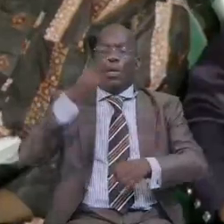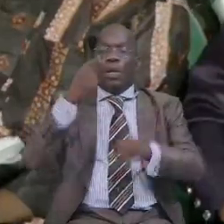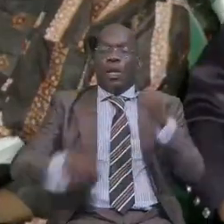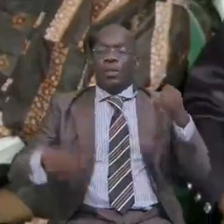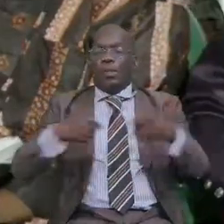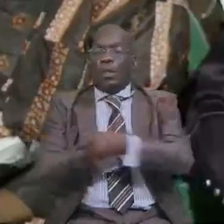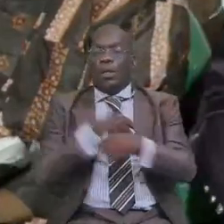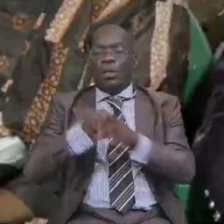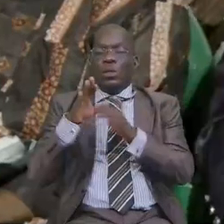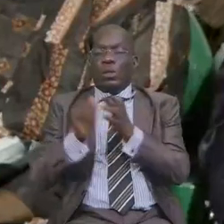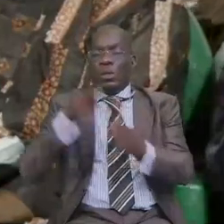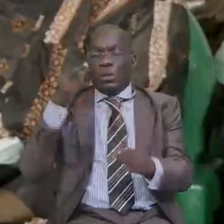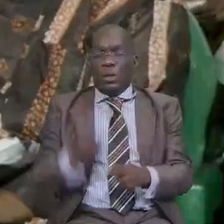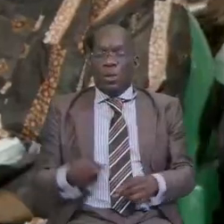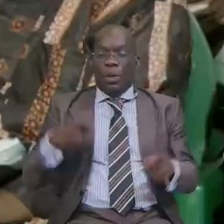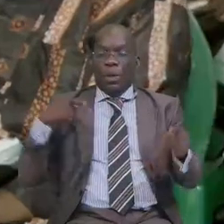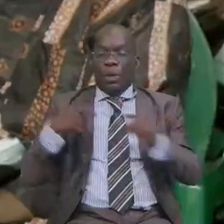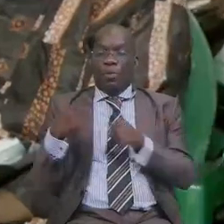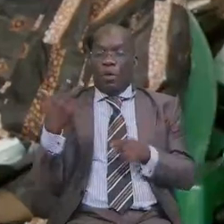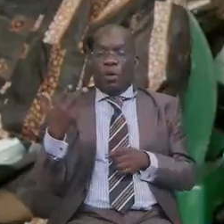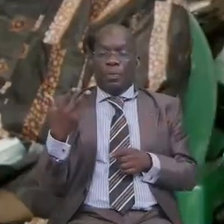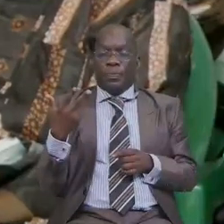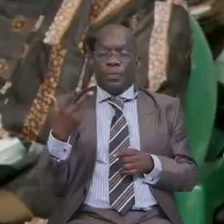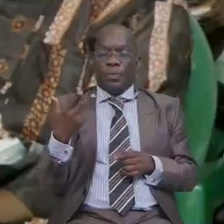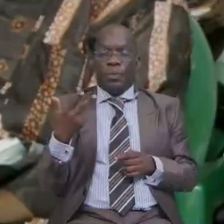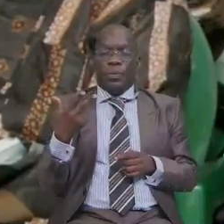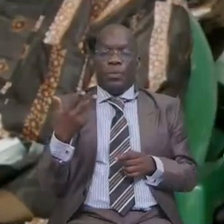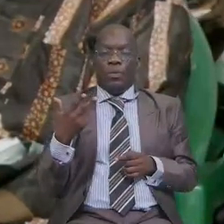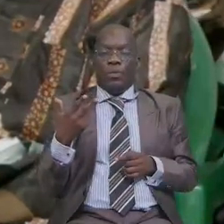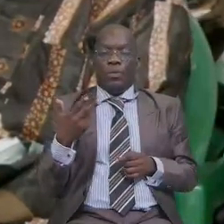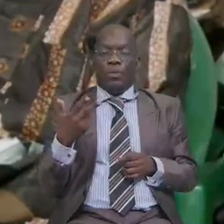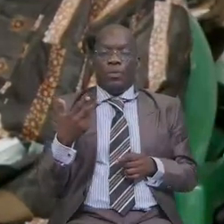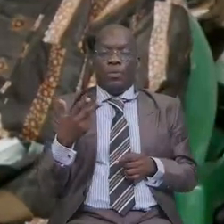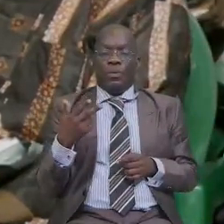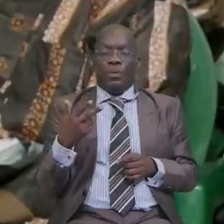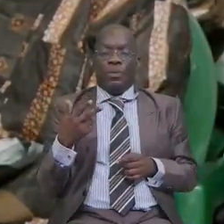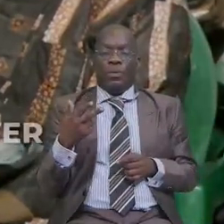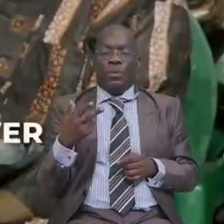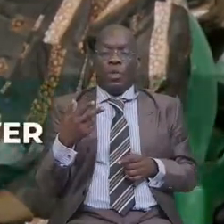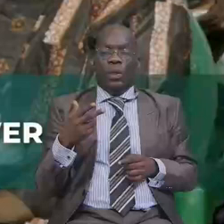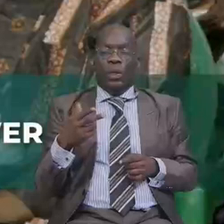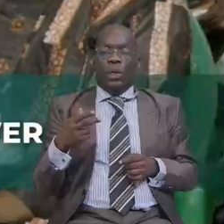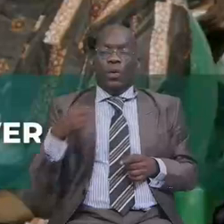Troisième élément maintenant, la réjouissance pour notre demeure